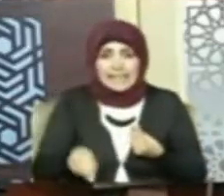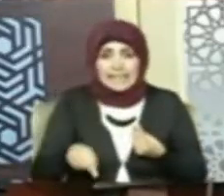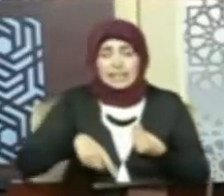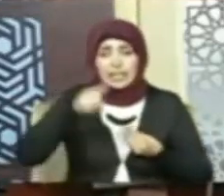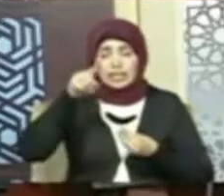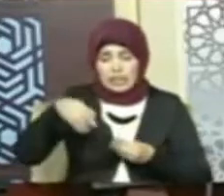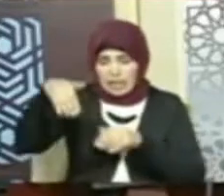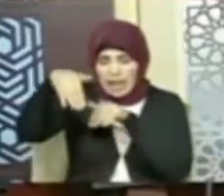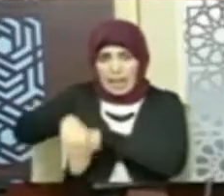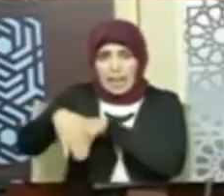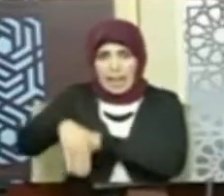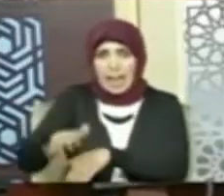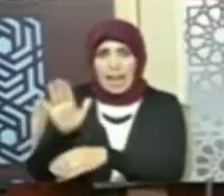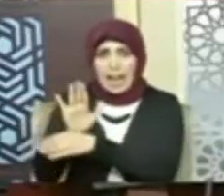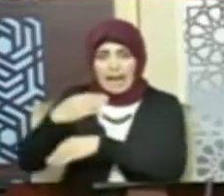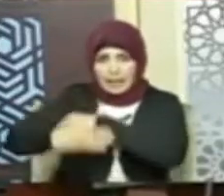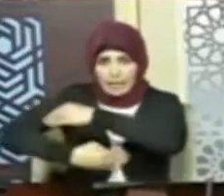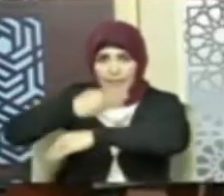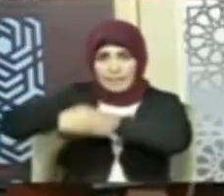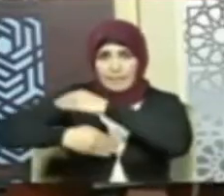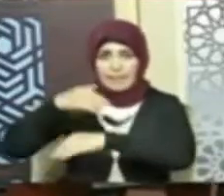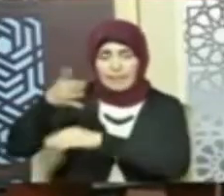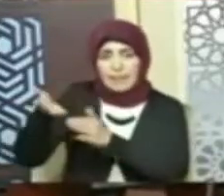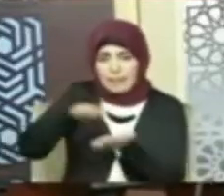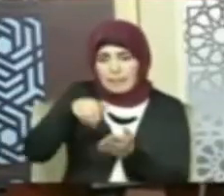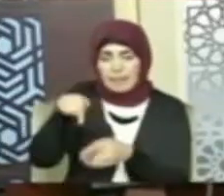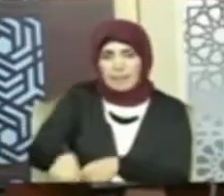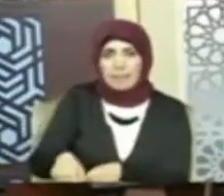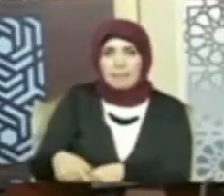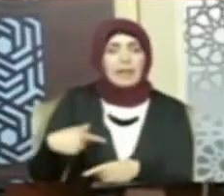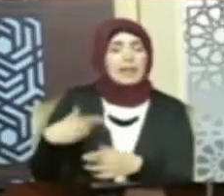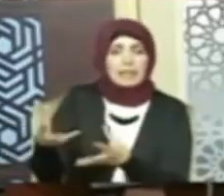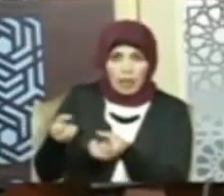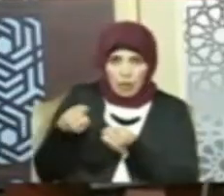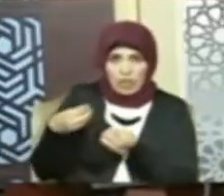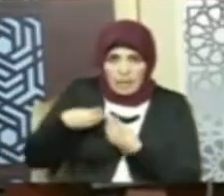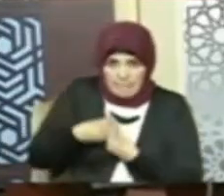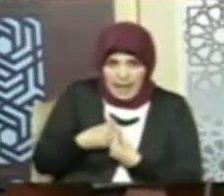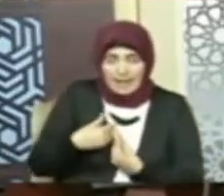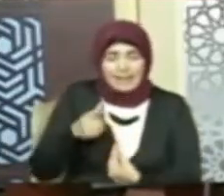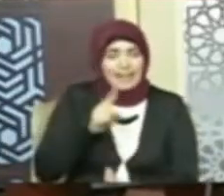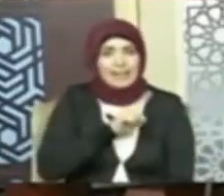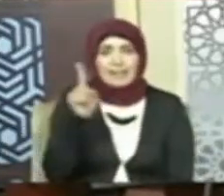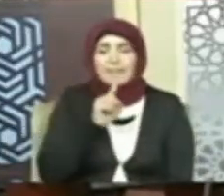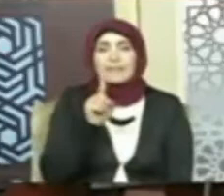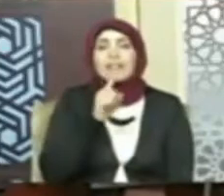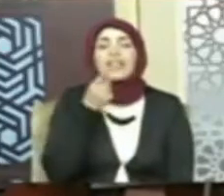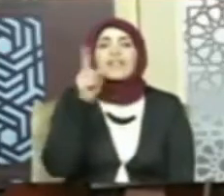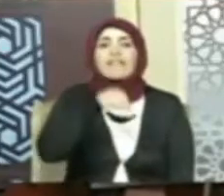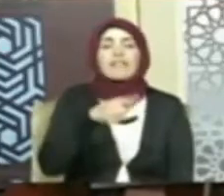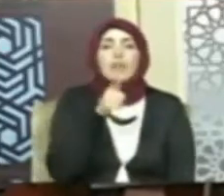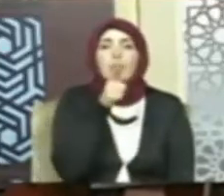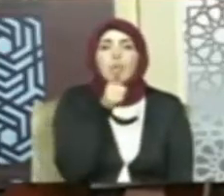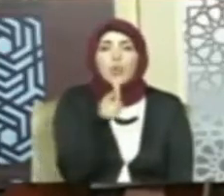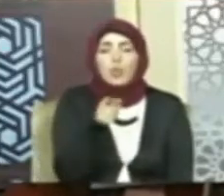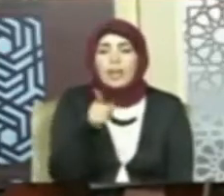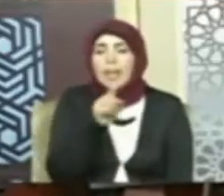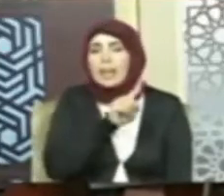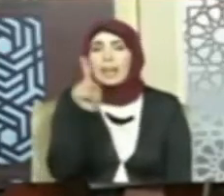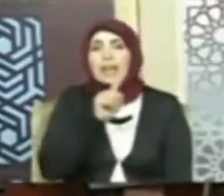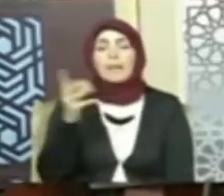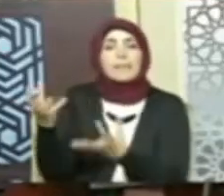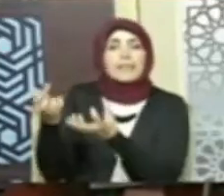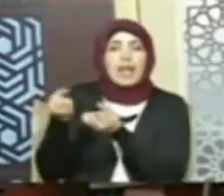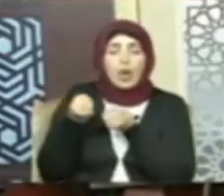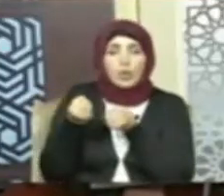فناء. وهناك من يقول لن نأخذ منها، أي من الدنيا، إلا الكفن.